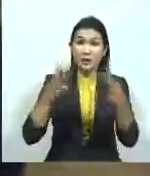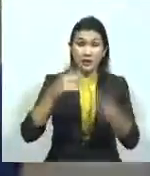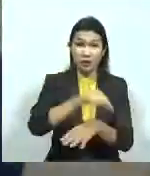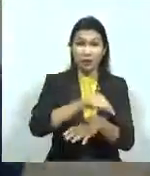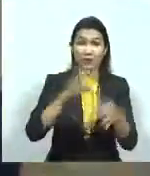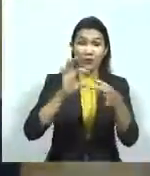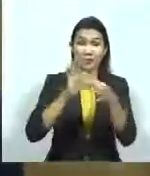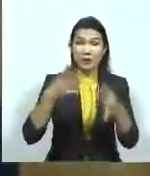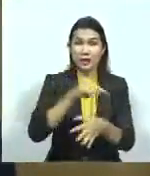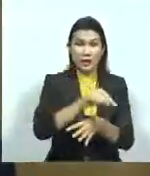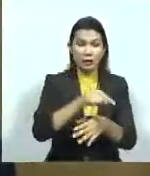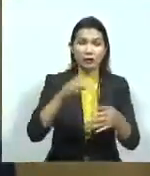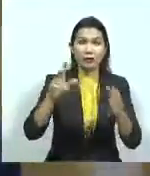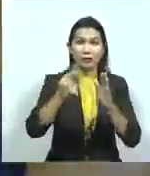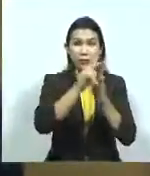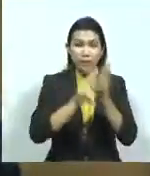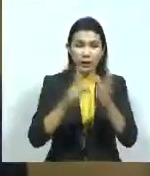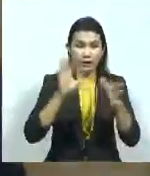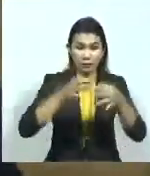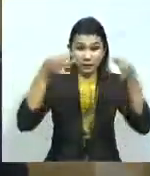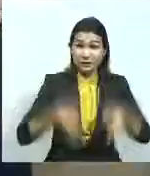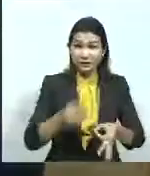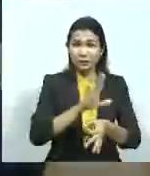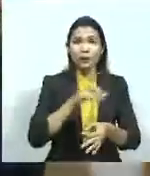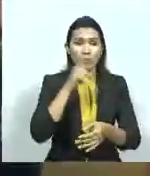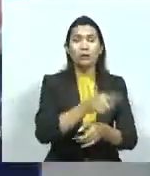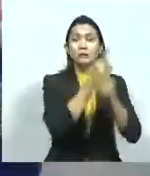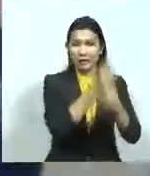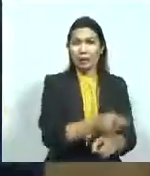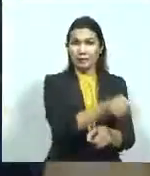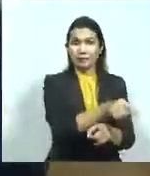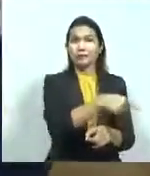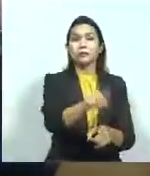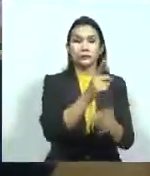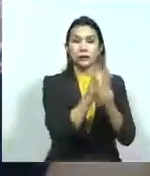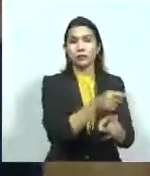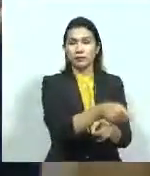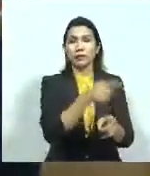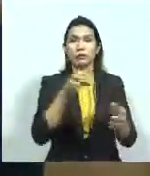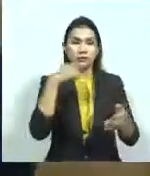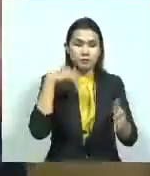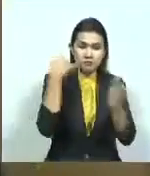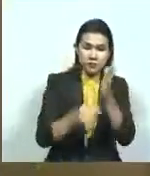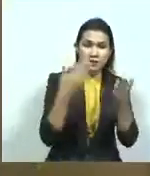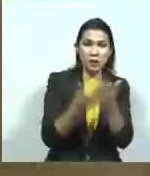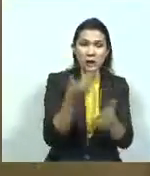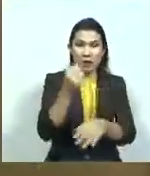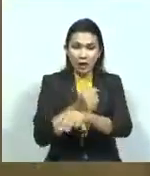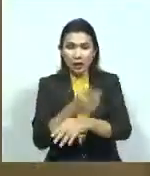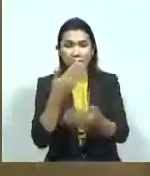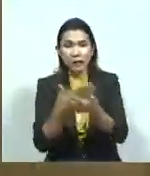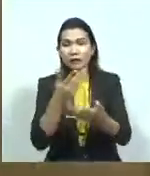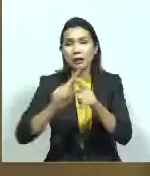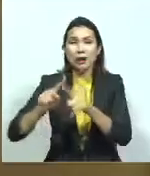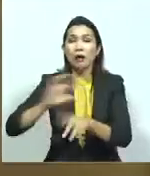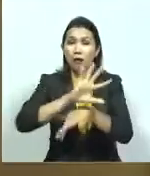ลของคดีตามคำพิพากษายังคงบังคับได้ตามคำพิพากษาที่ศาลได้โปรดมีคำพิพากษาไว้แ